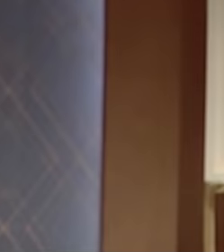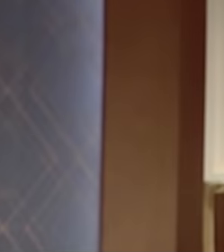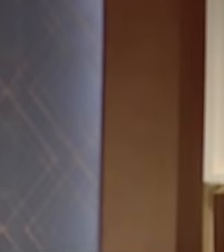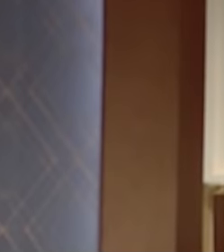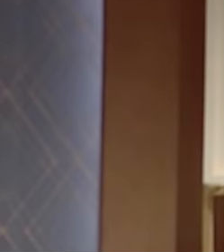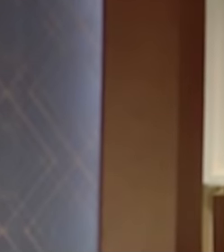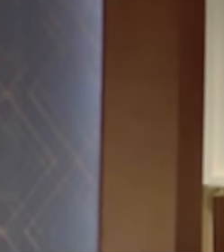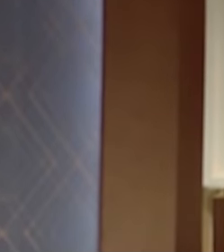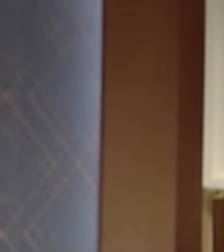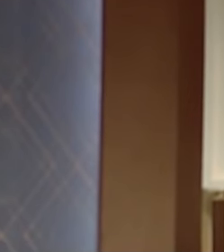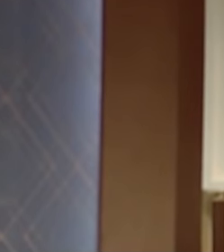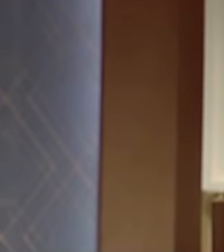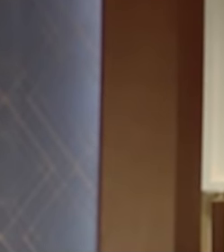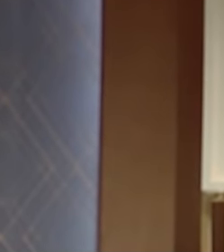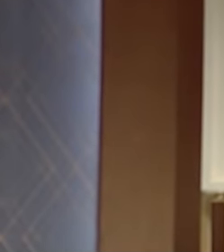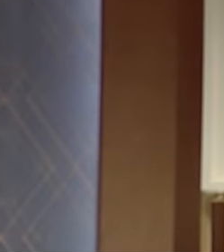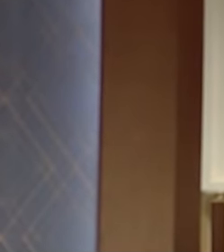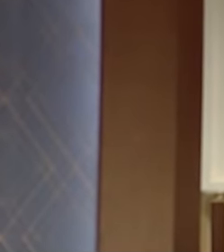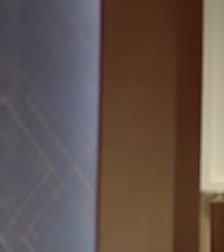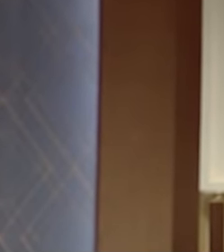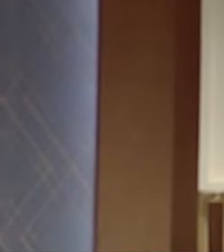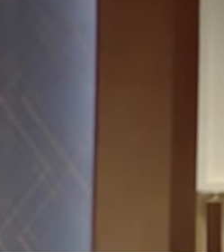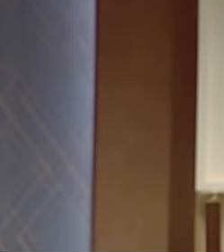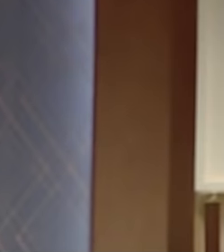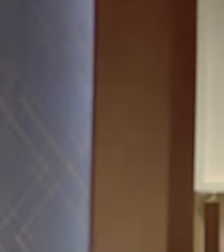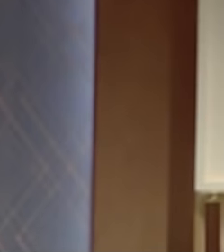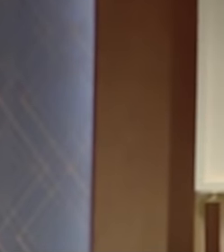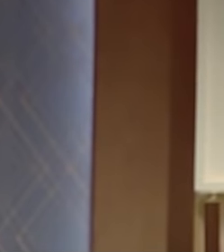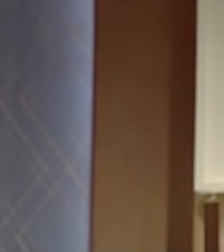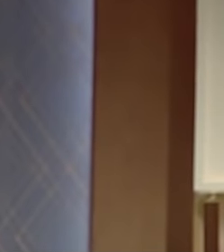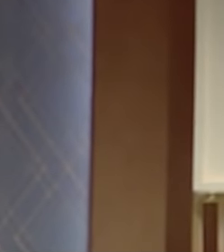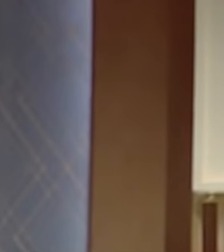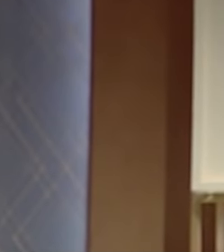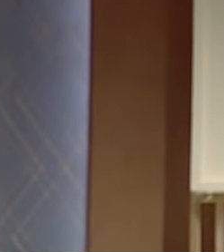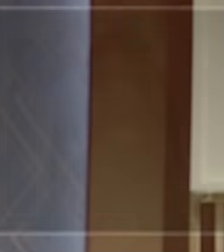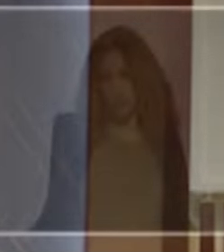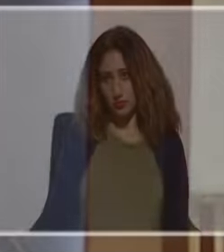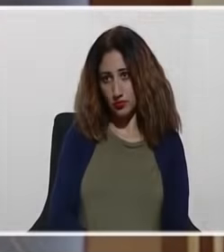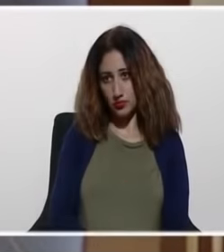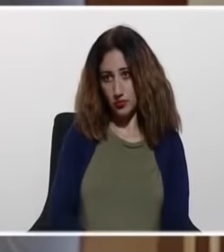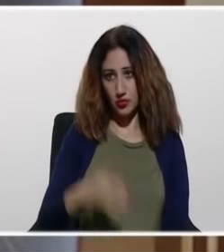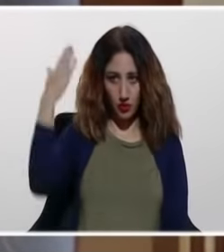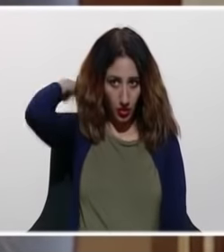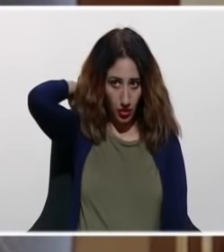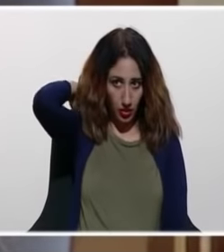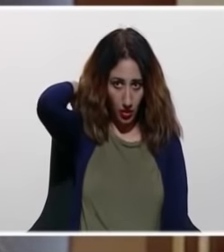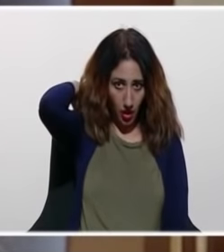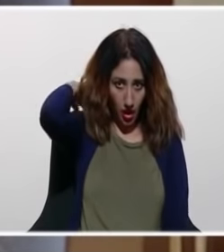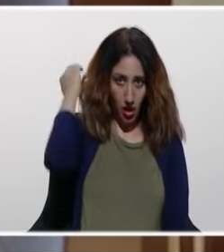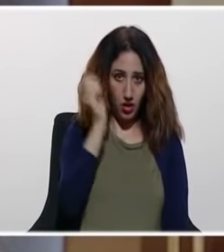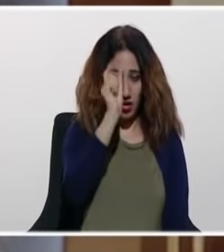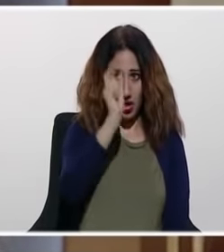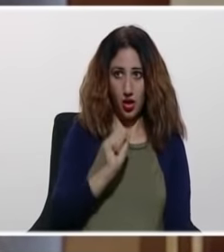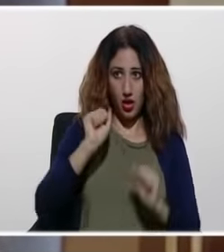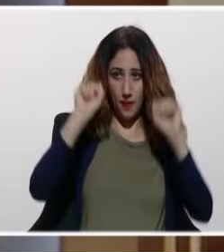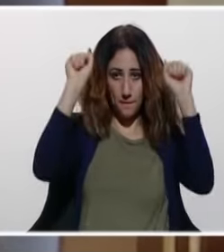هلعب حاجة بسيطة في الظهر، عضلة الظهر اللي تسمس دورسوي اللي هو المجنس ده اللي جاي كده، ده عضلة أساسية في التمرين